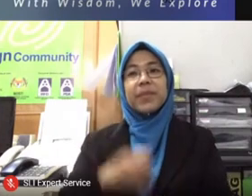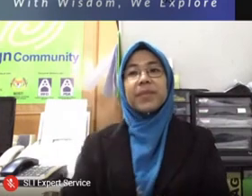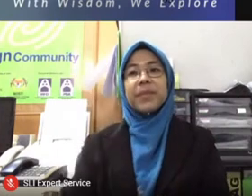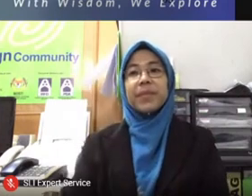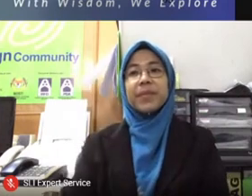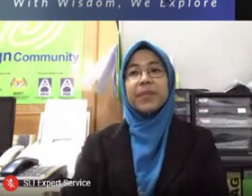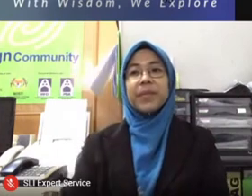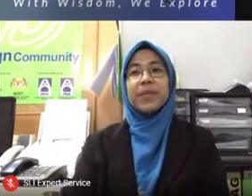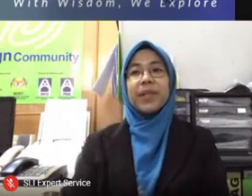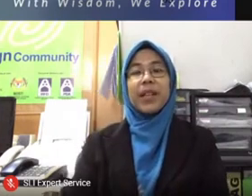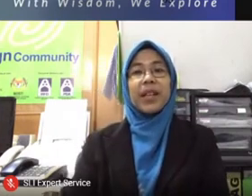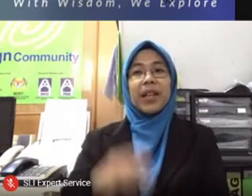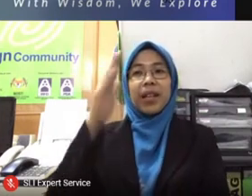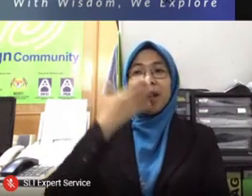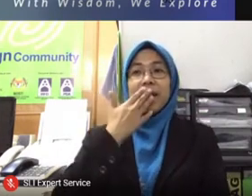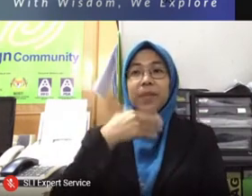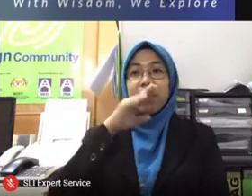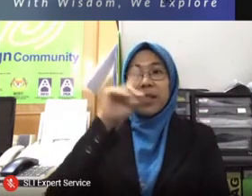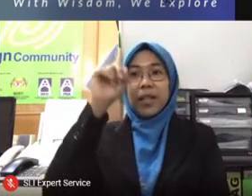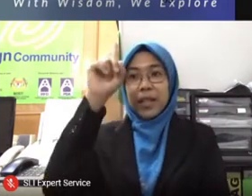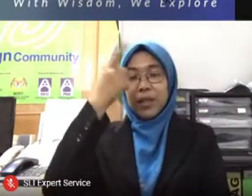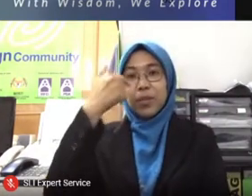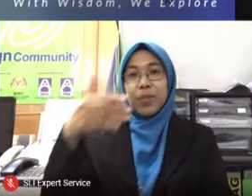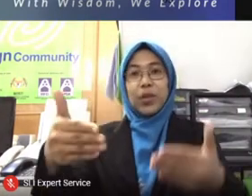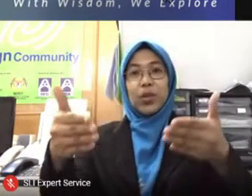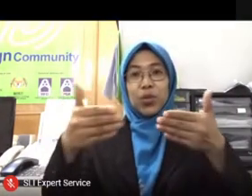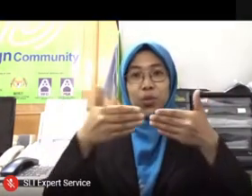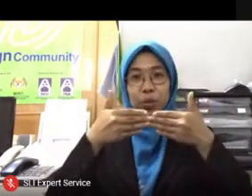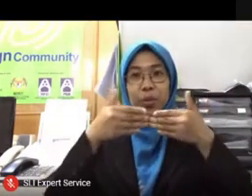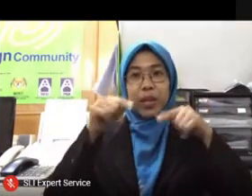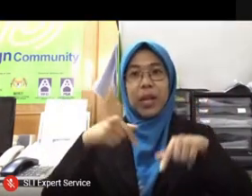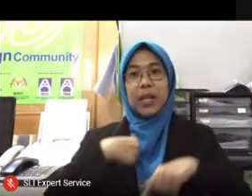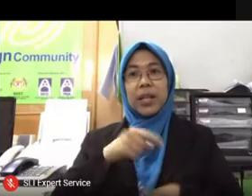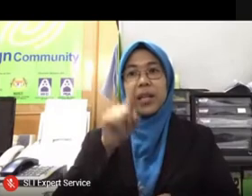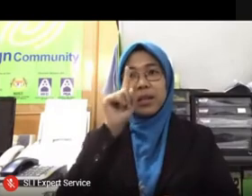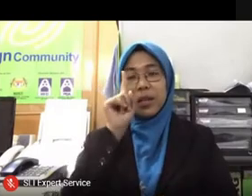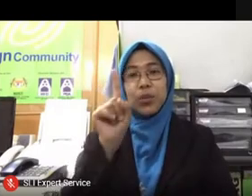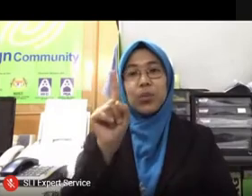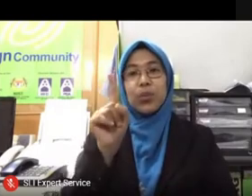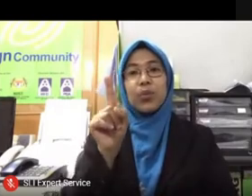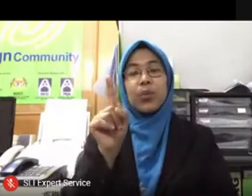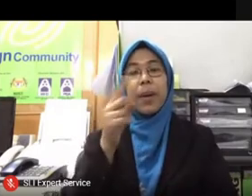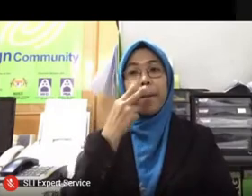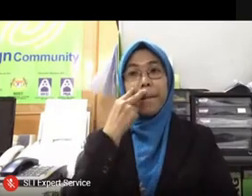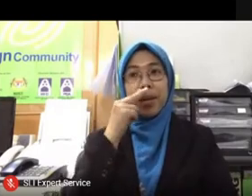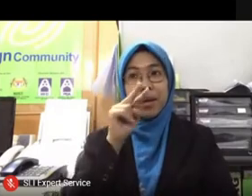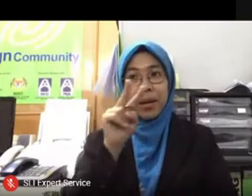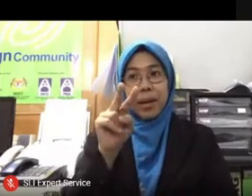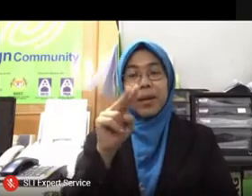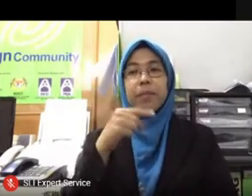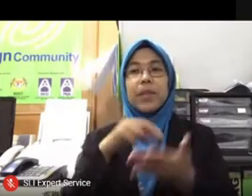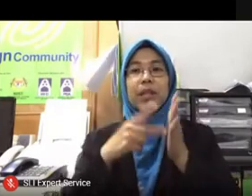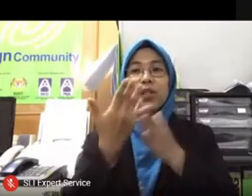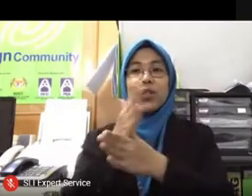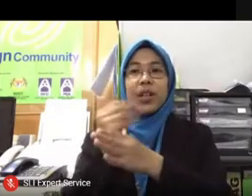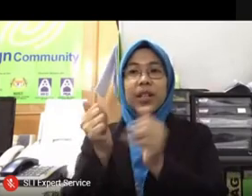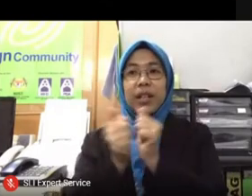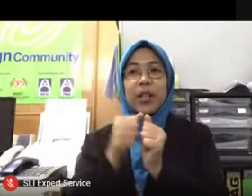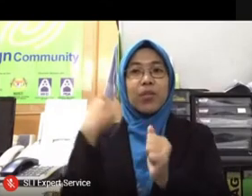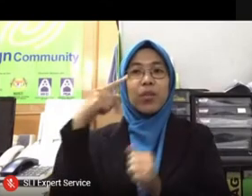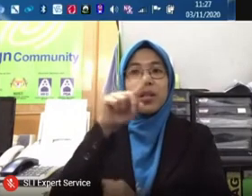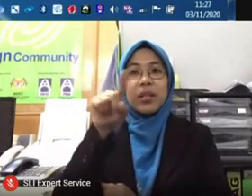Okay, Alhamdulillah. Tapi sebelum kita menutup sesi kita, cuma ada satu pandangan, orang kata perkongsian daripada Puan